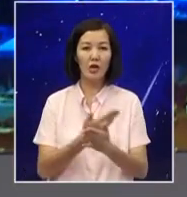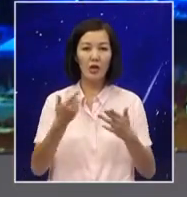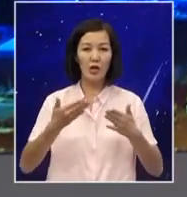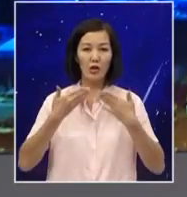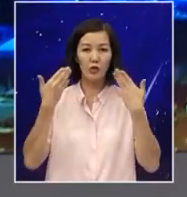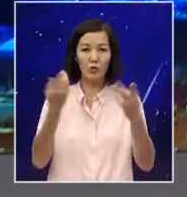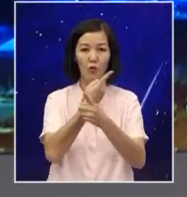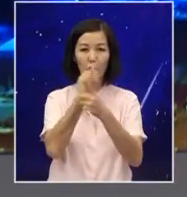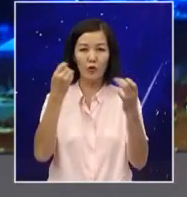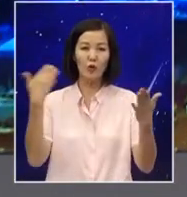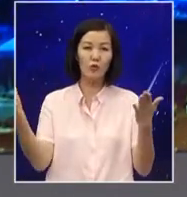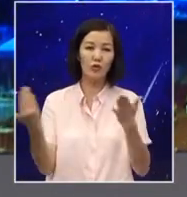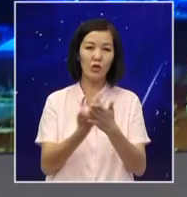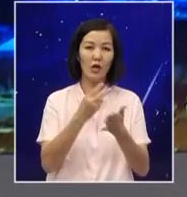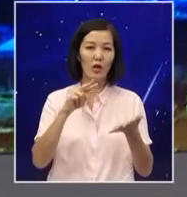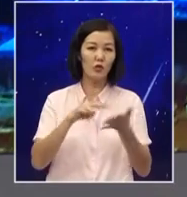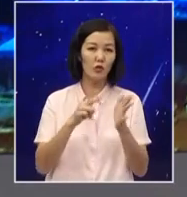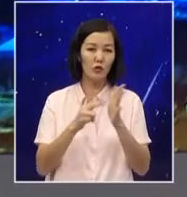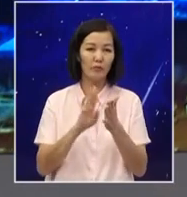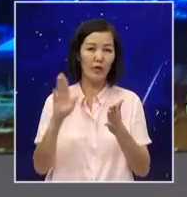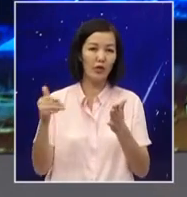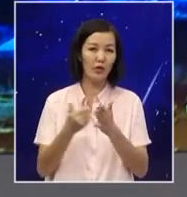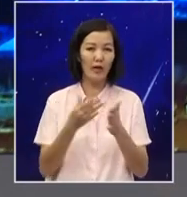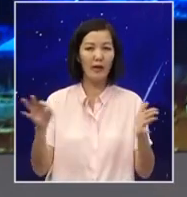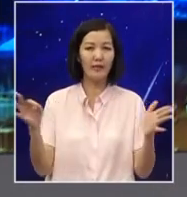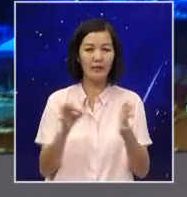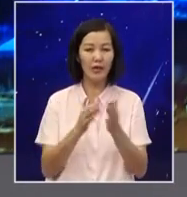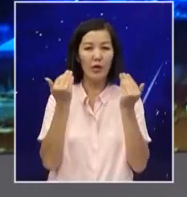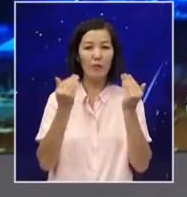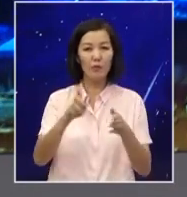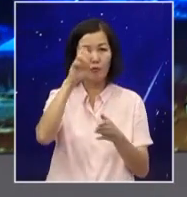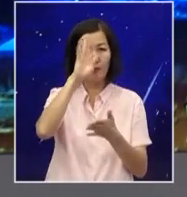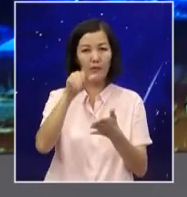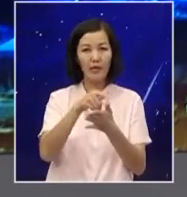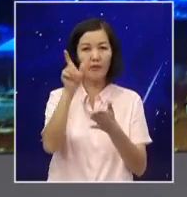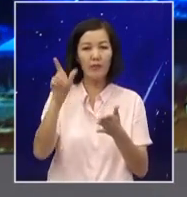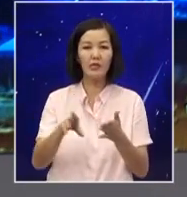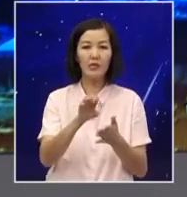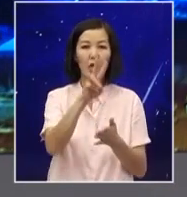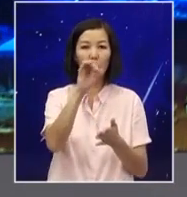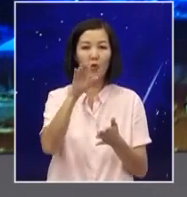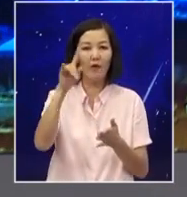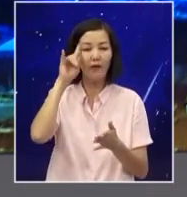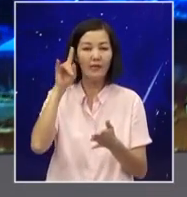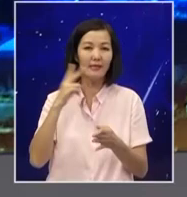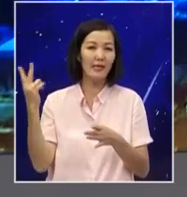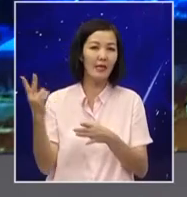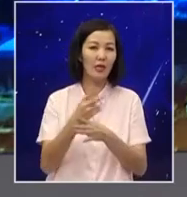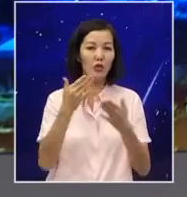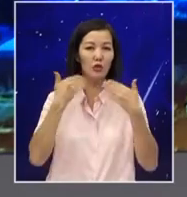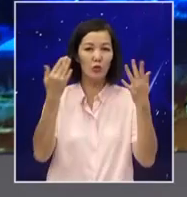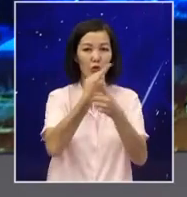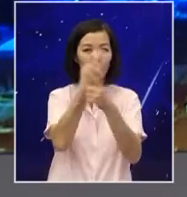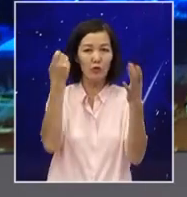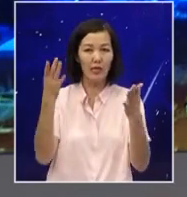Жаңа жолдау, жаңа мақсат міндеттер. Бүгін мемлекет башысы Қасым Жомарт Тоқаев Қазақстан халқына екінші үндеуін жариялады.